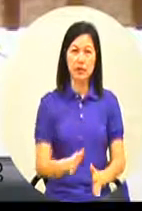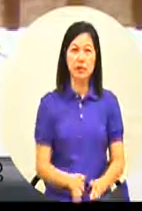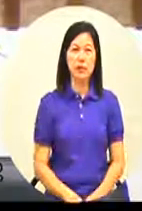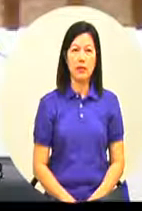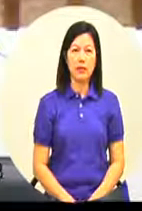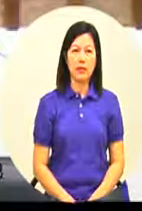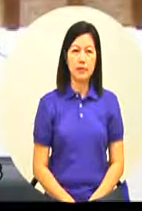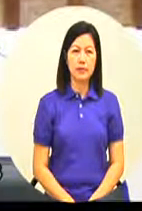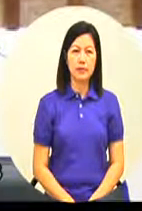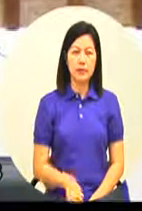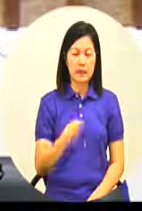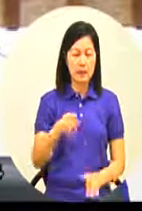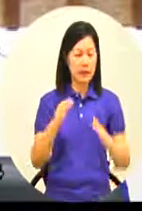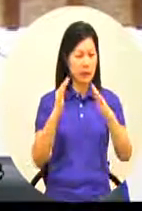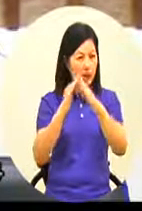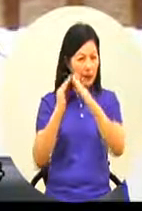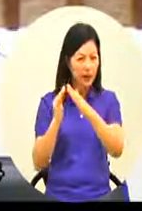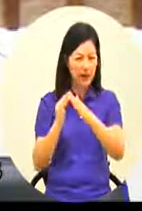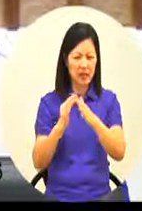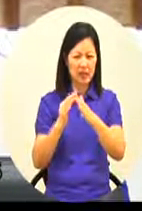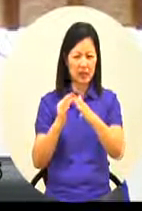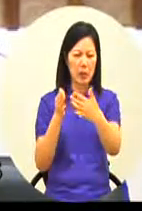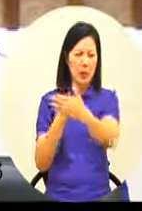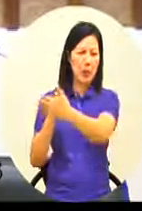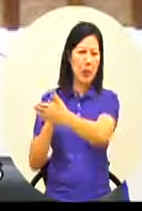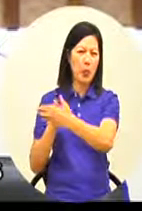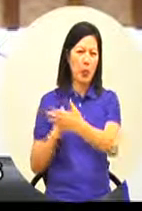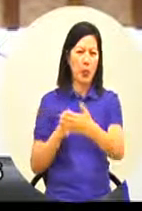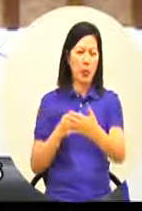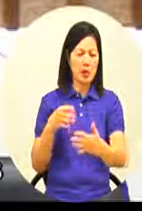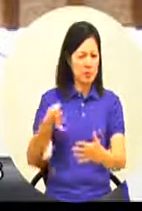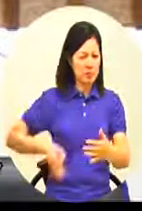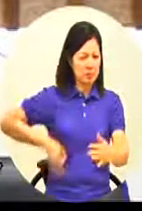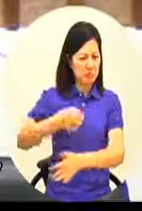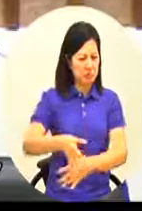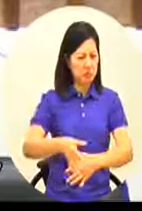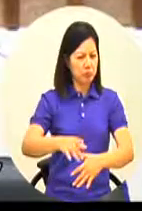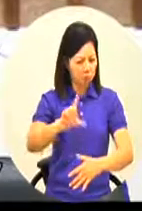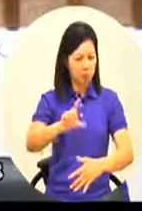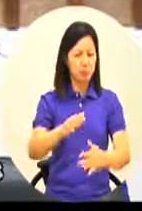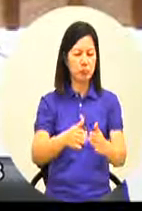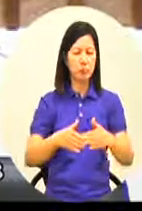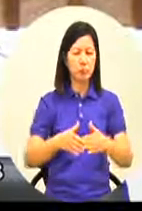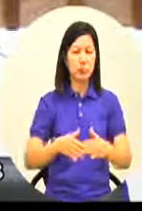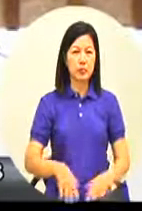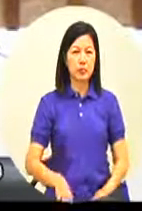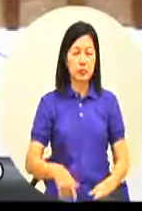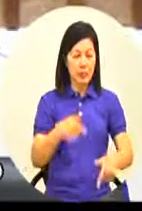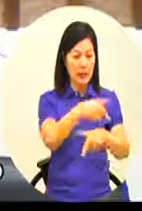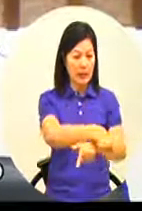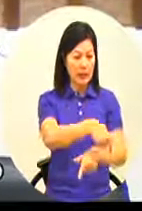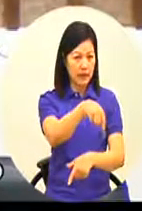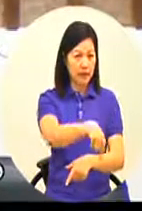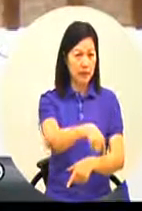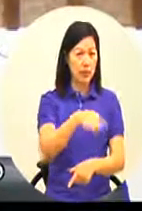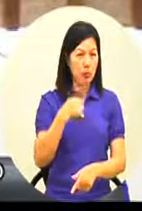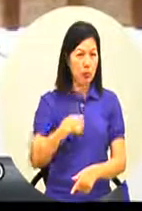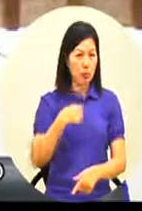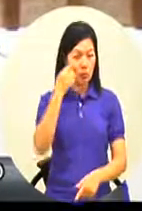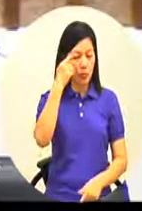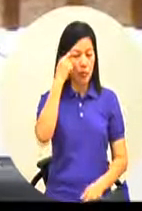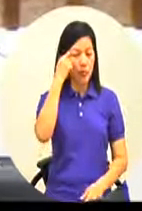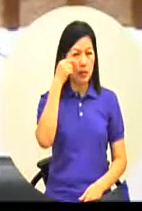这里有房子太严重阻塞，可能经费非常大。那这里呢，往南这里呢，我觉得落